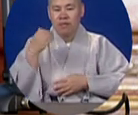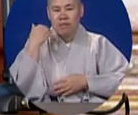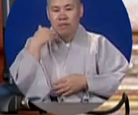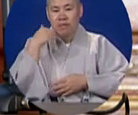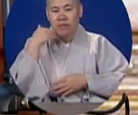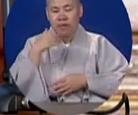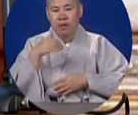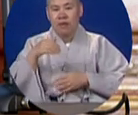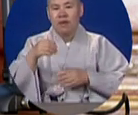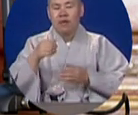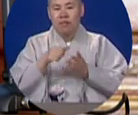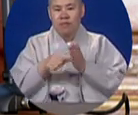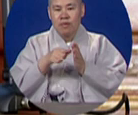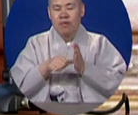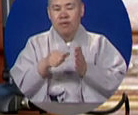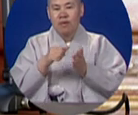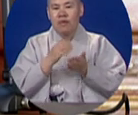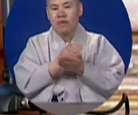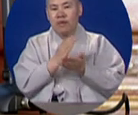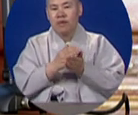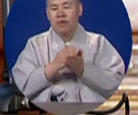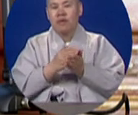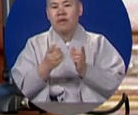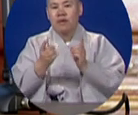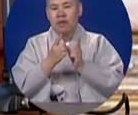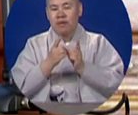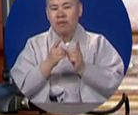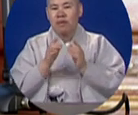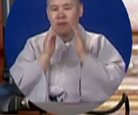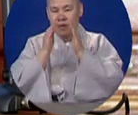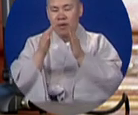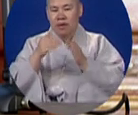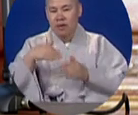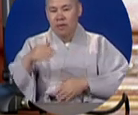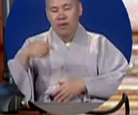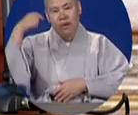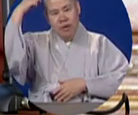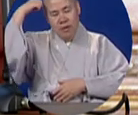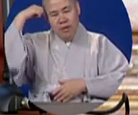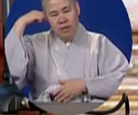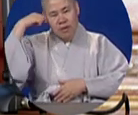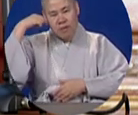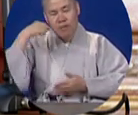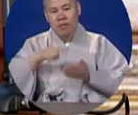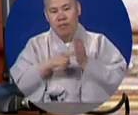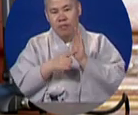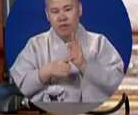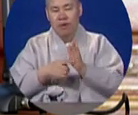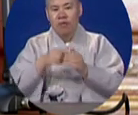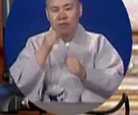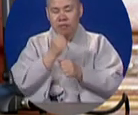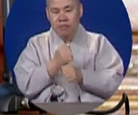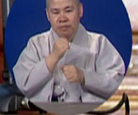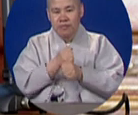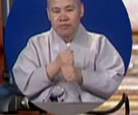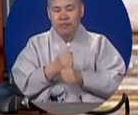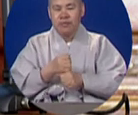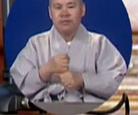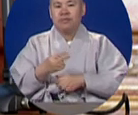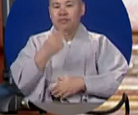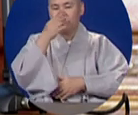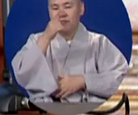대상을 향해서 그러고 느끼고 표현하고 만든다 이거죠 이게